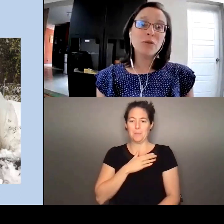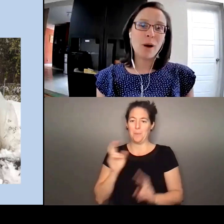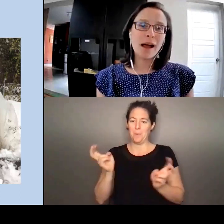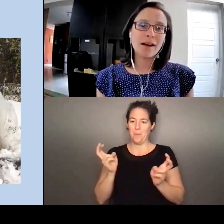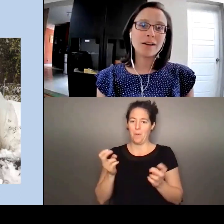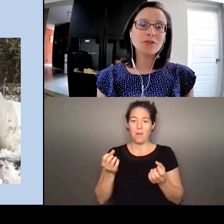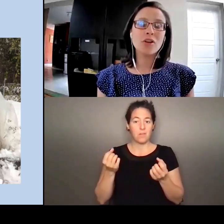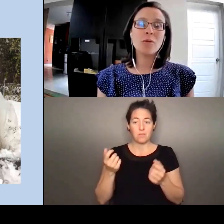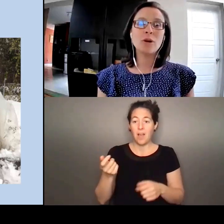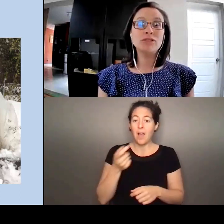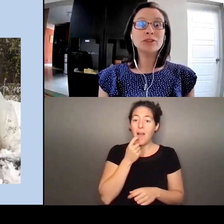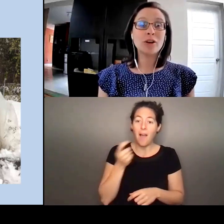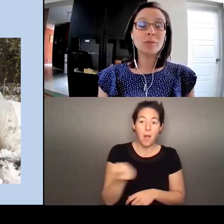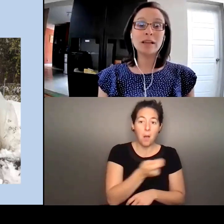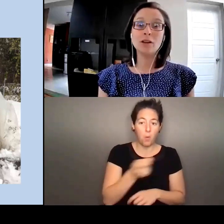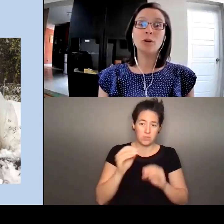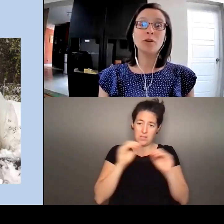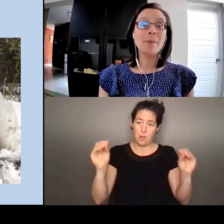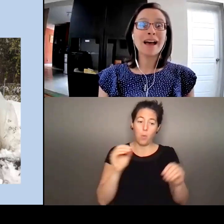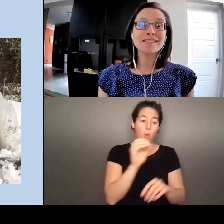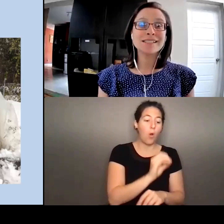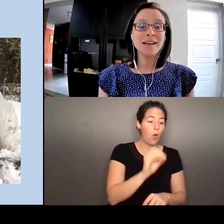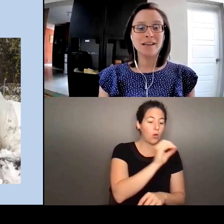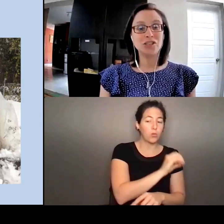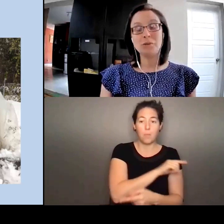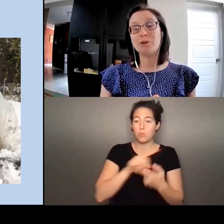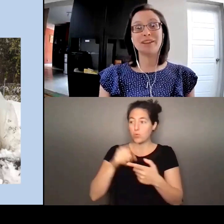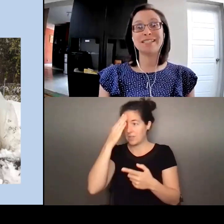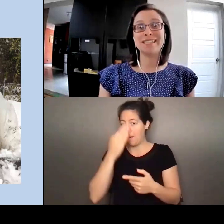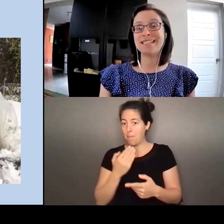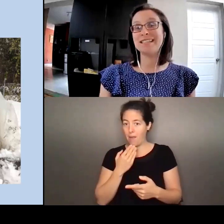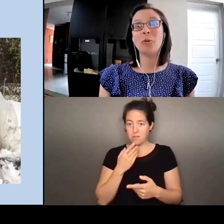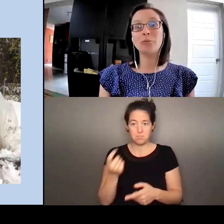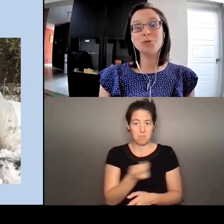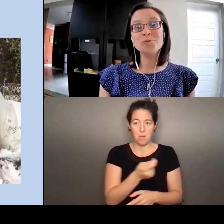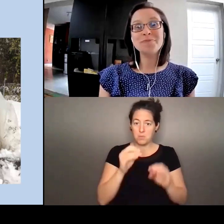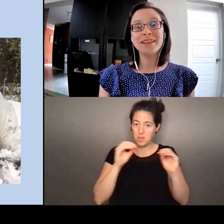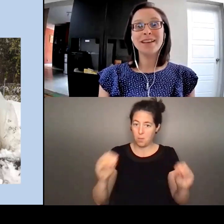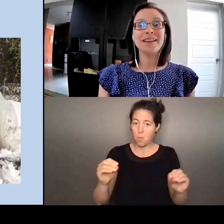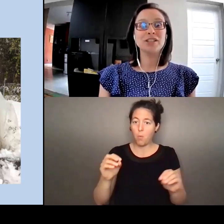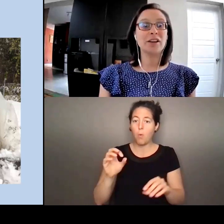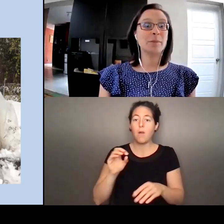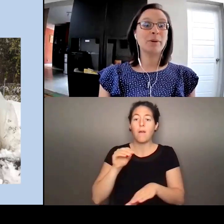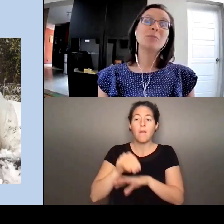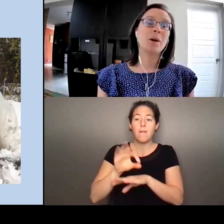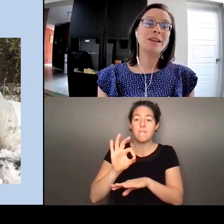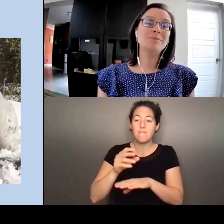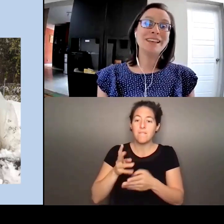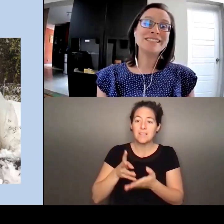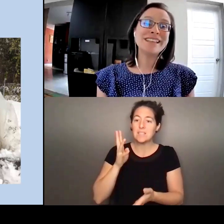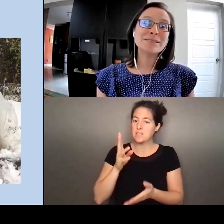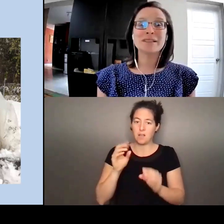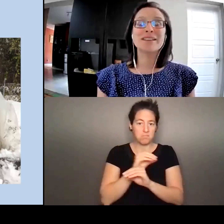une fois entre le mois d'octobre et le mois de mars. Je n'ai pas fertilisé non plus. J'avais pas de